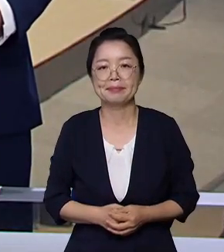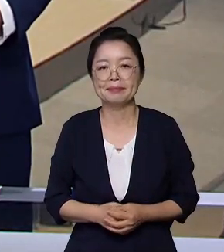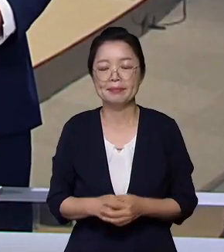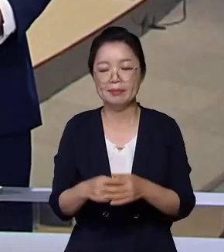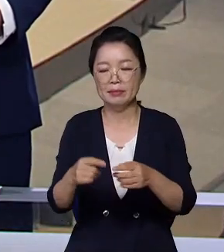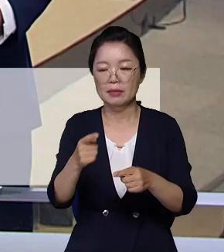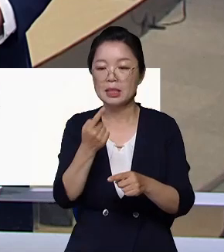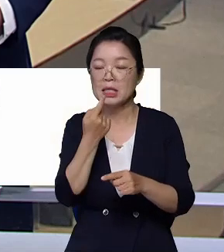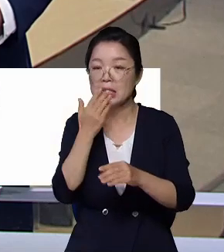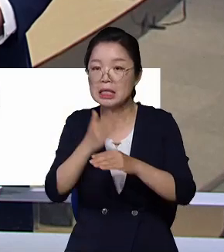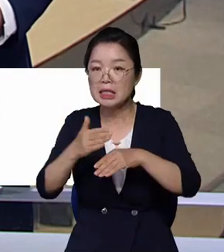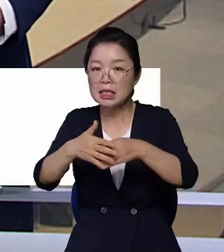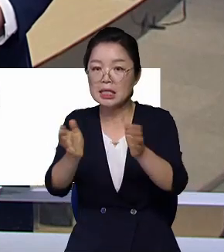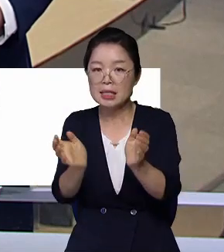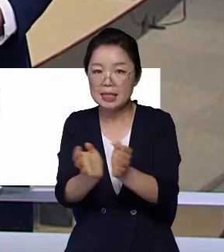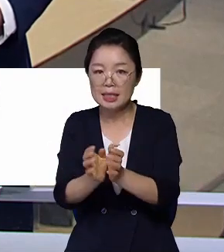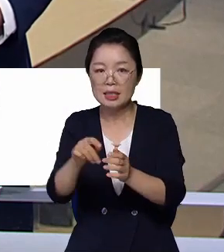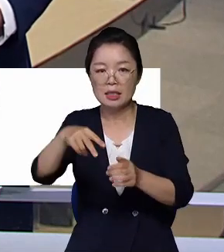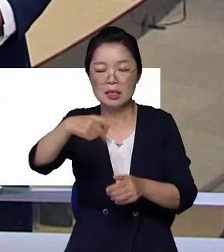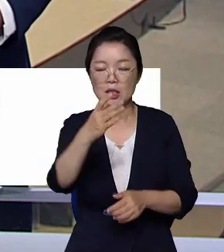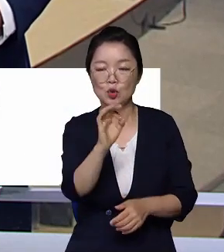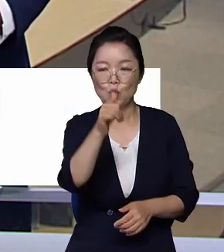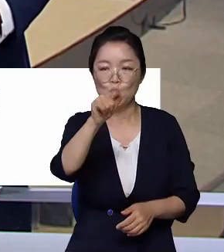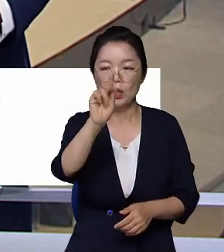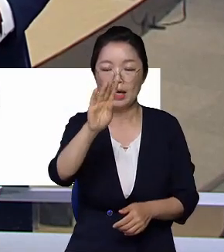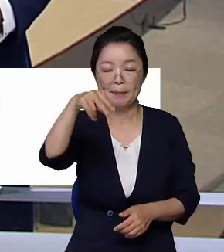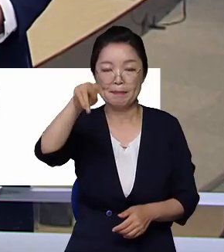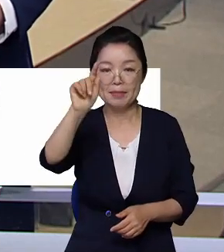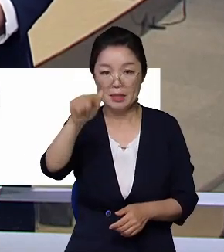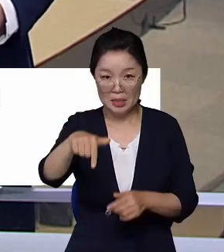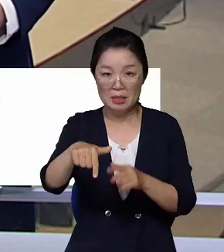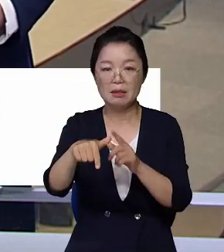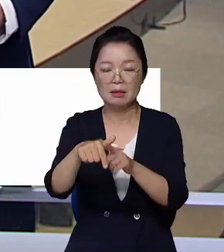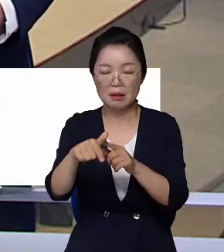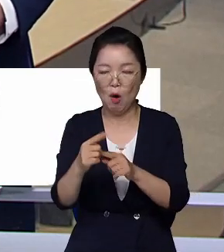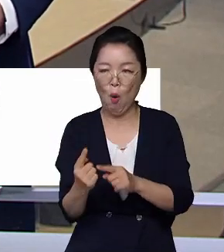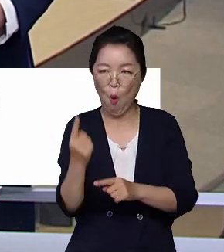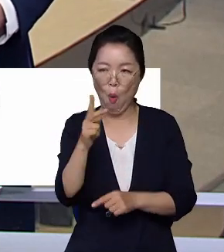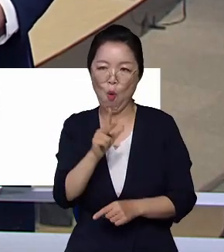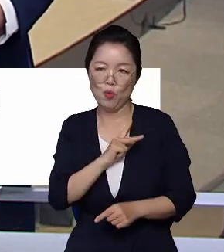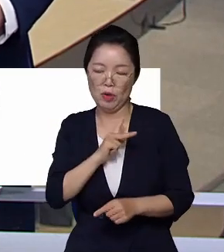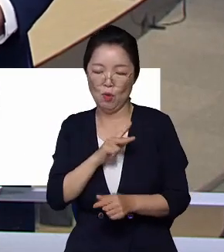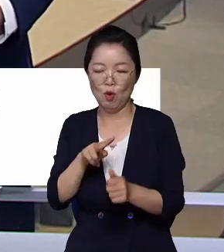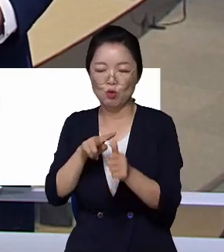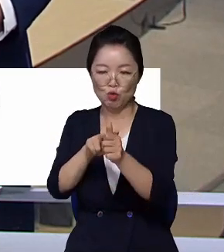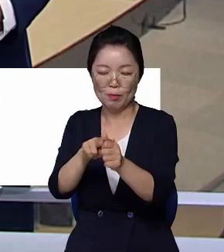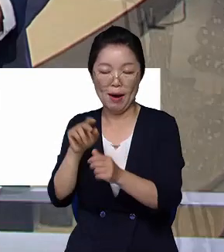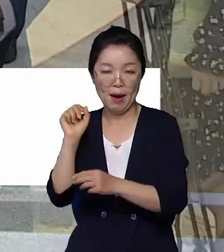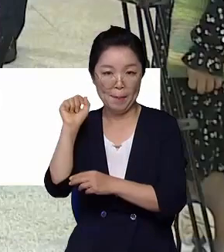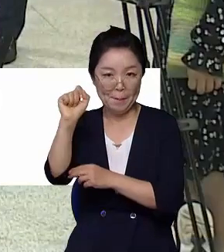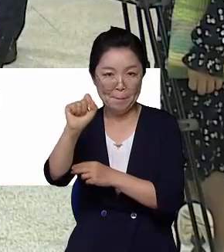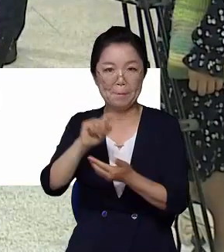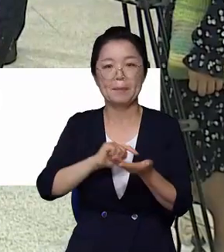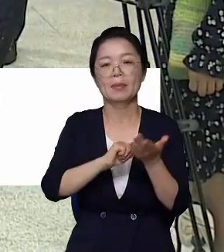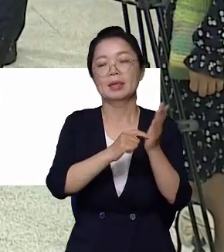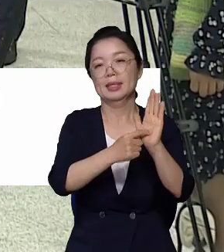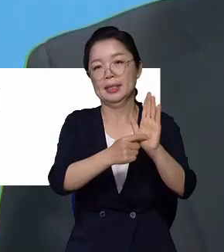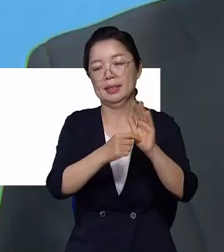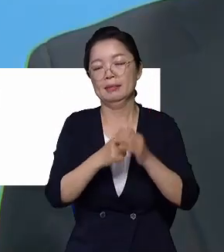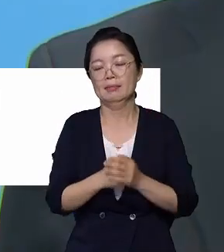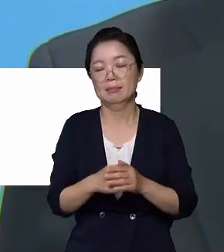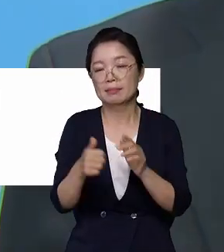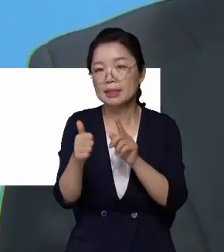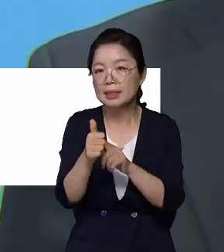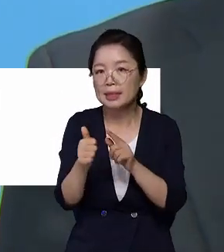더불어민주당 송갑석 광주광역시당 위원장이 호남 대표주자로 내일 최고위원 공식 출마 선언에 나섭니다. 송갑석